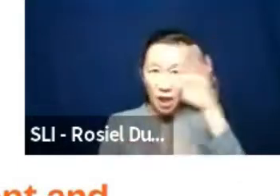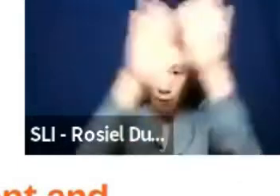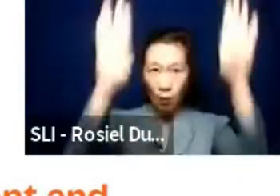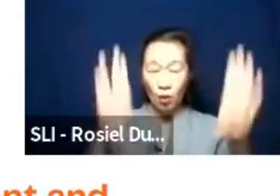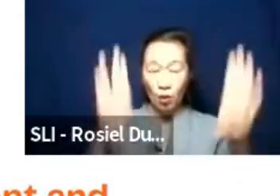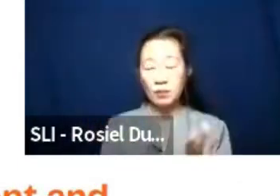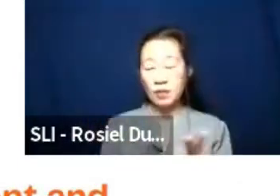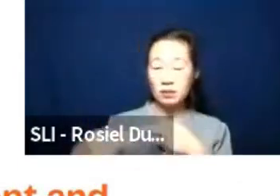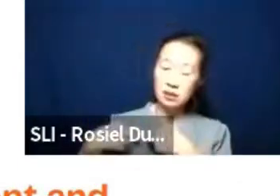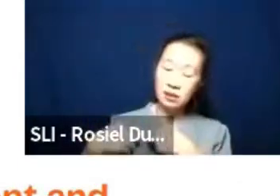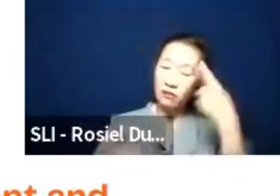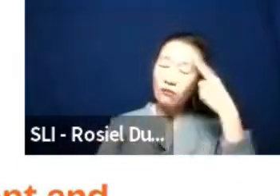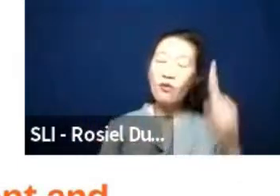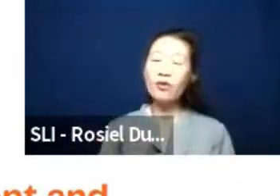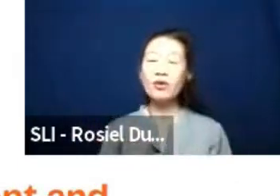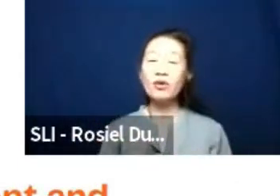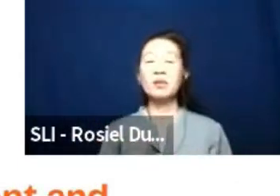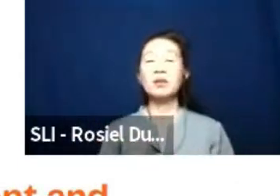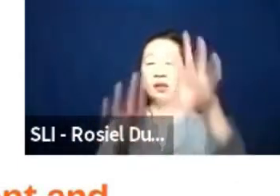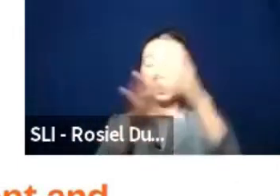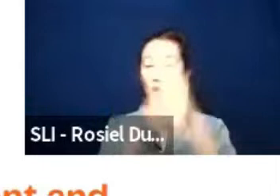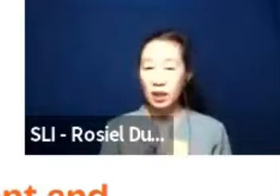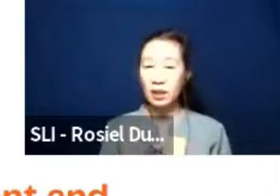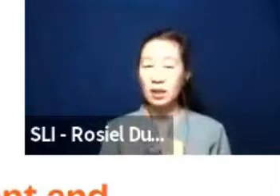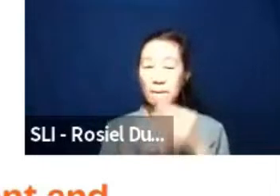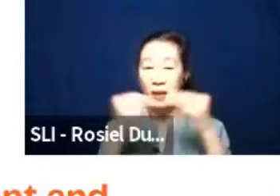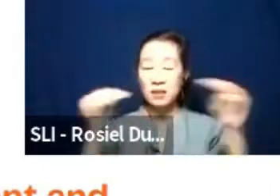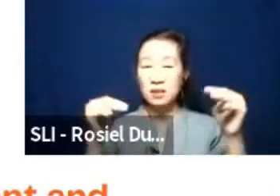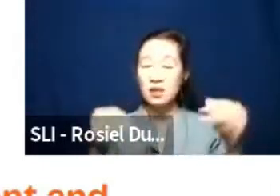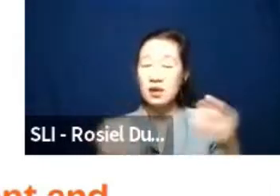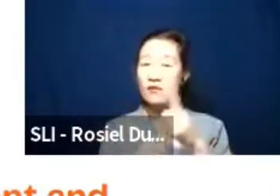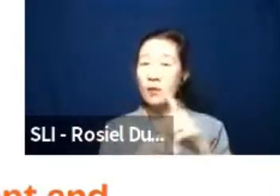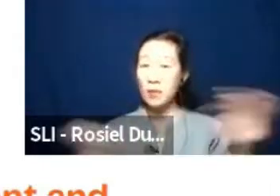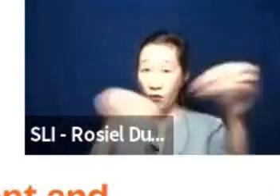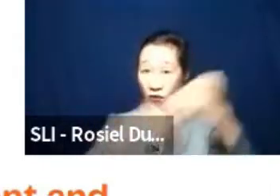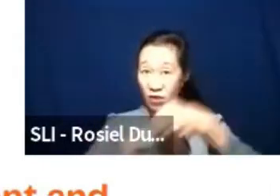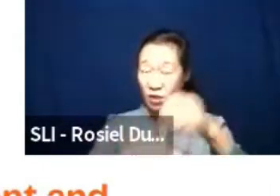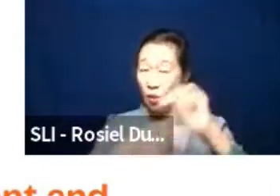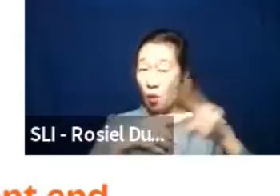in charge sa pagkuha ng mga messages from the office